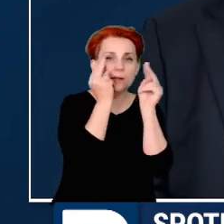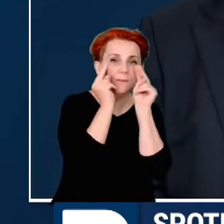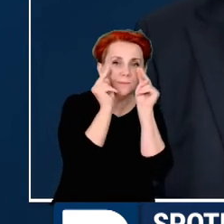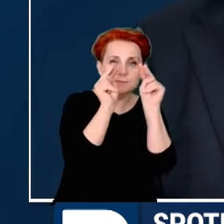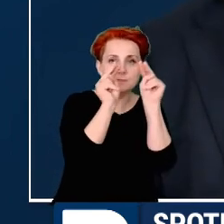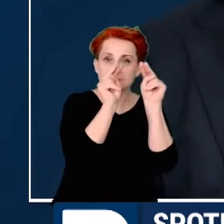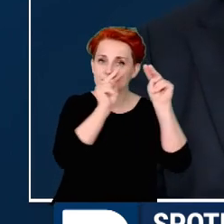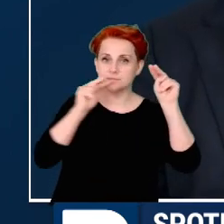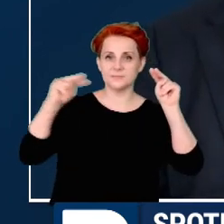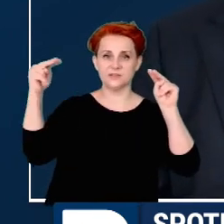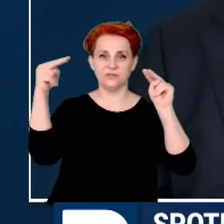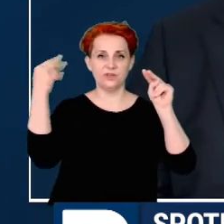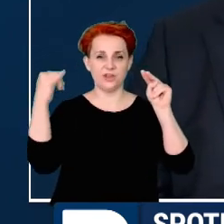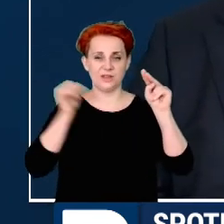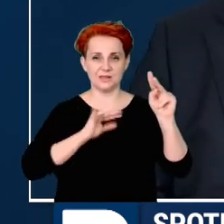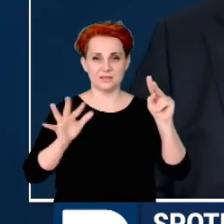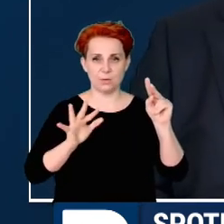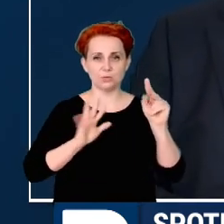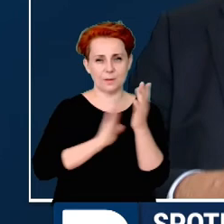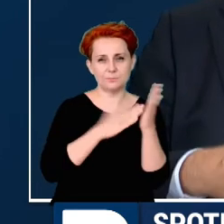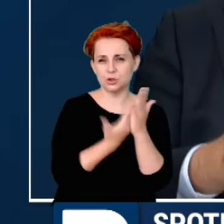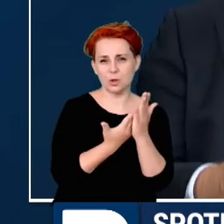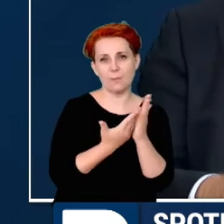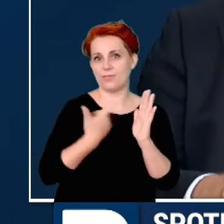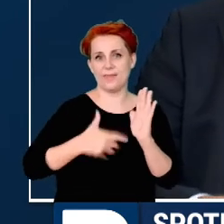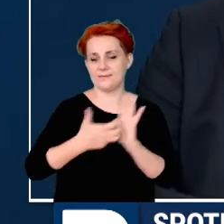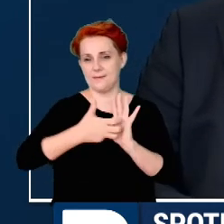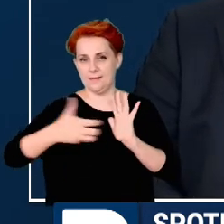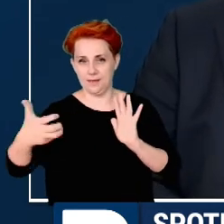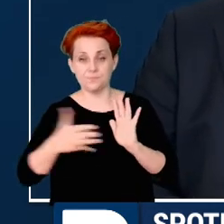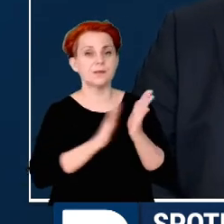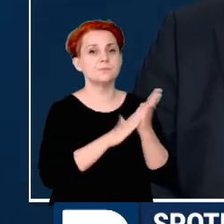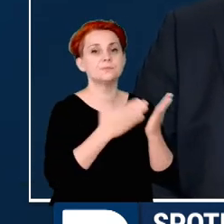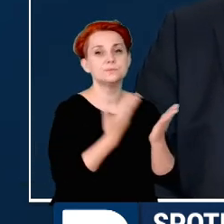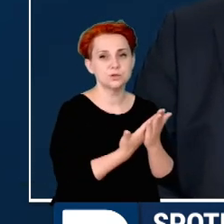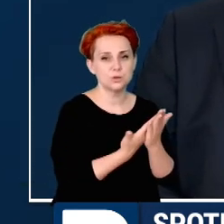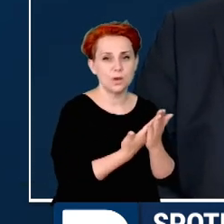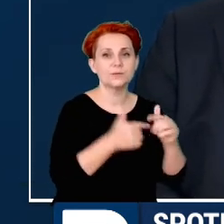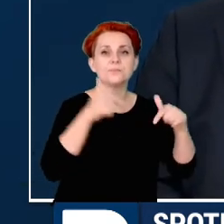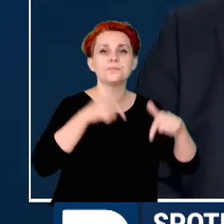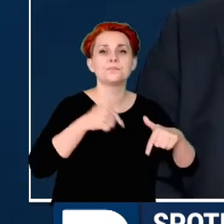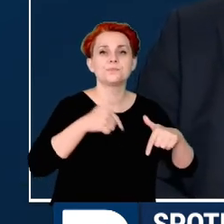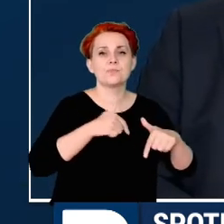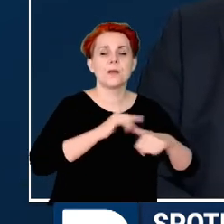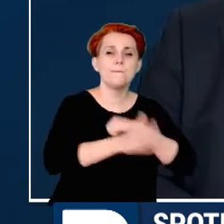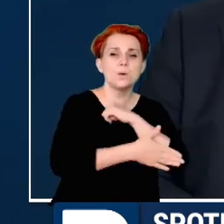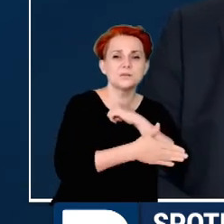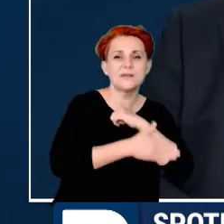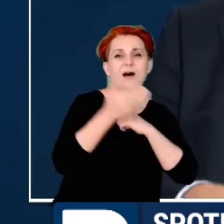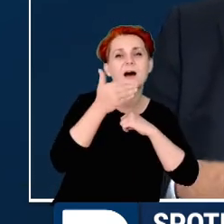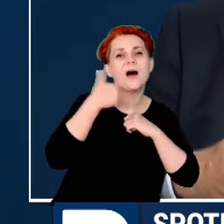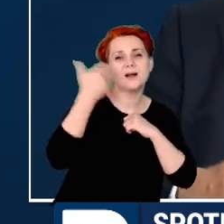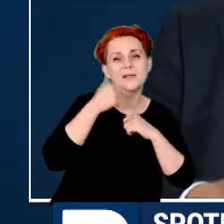użyję tylko przykładu, żeby już nie rozwodzić się za bardzo. Na przykład na niwie naszej akademii czy szkoły widzę to w ten sposób,